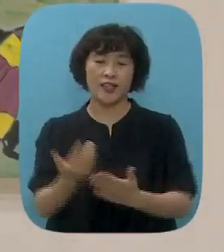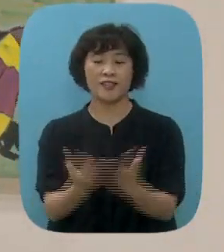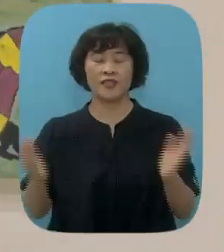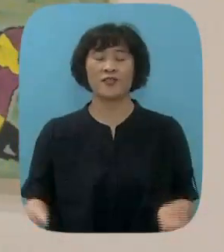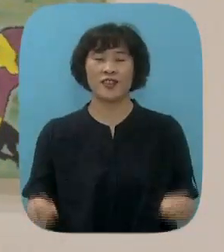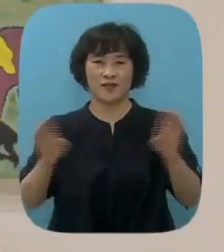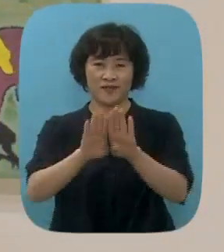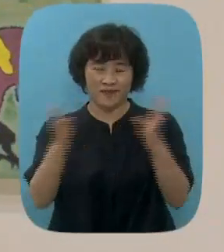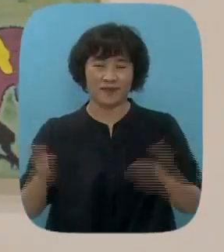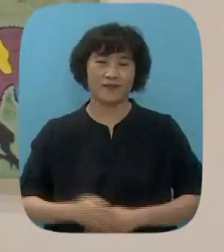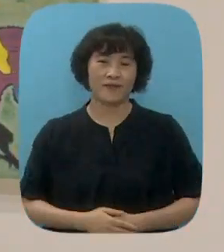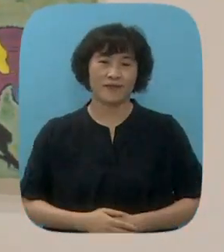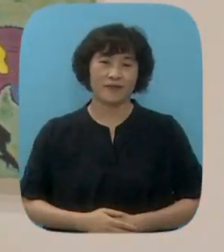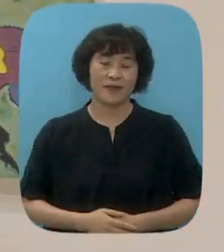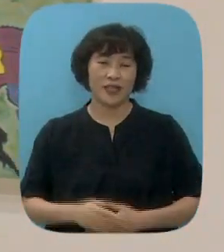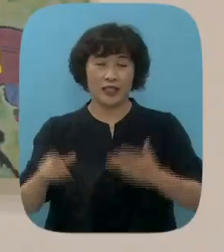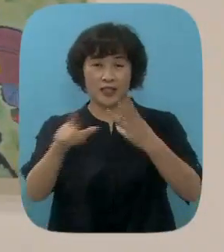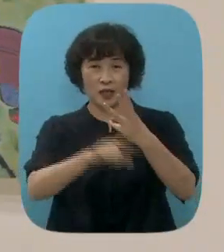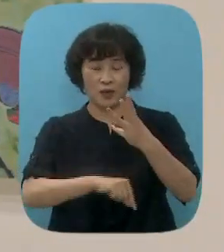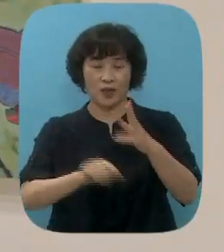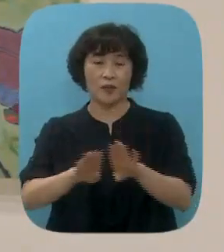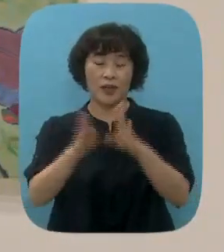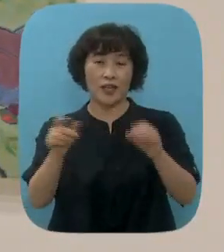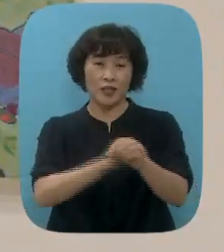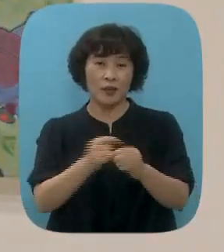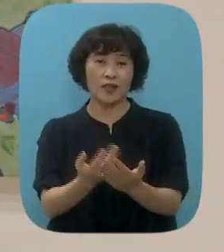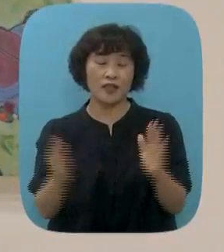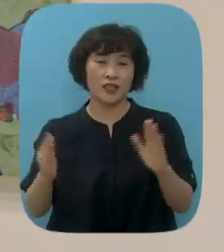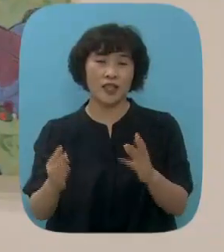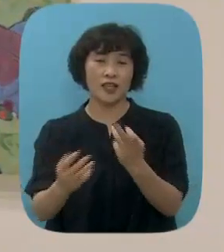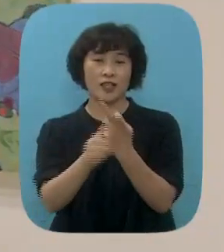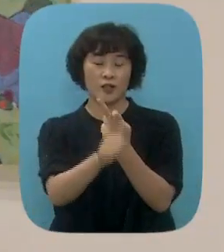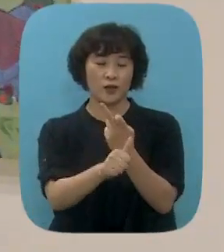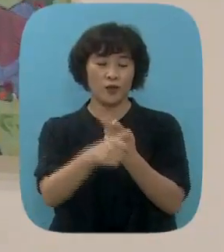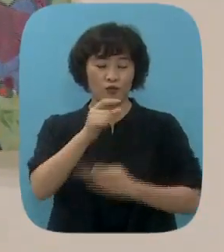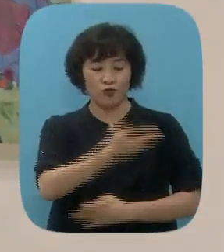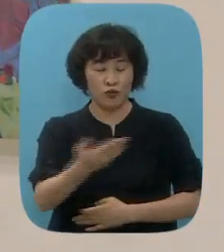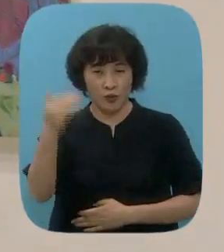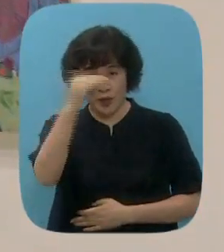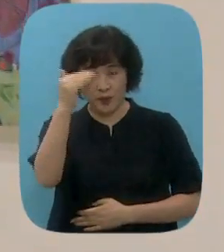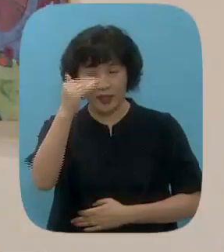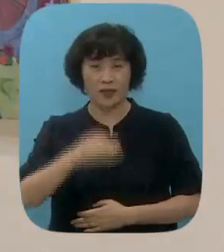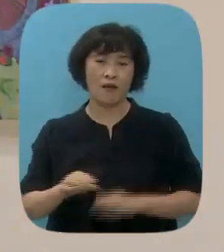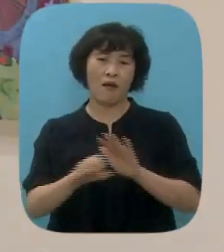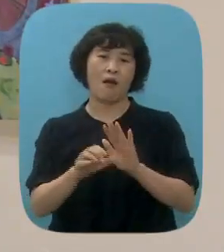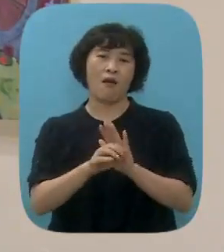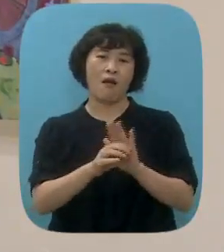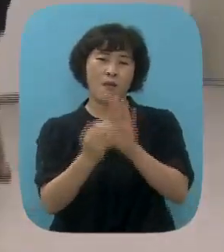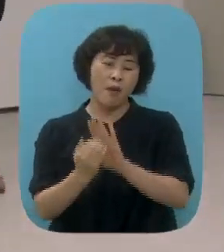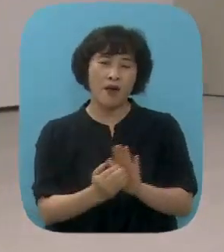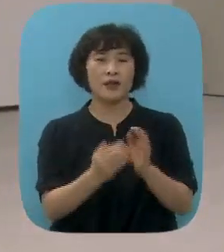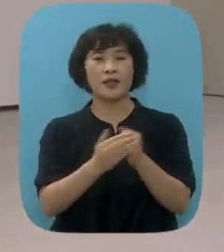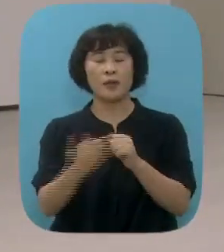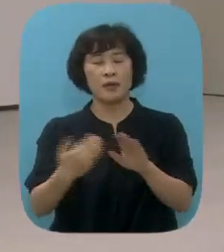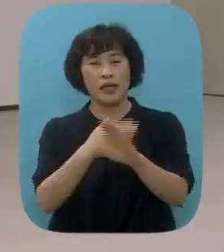합니다. 한편 지난 3월 개관 특별전 산을 등지고 물을 바라보다는 코로나19 방역수칙에